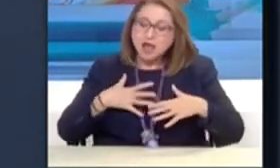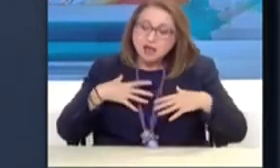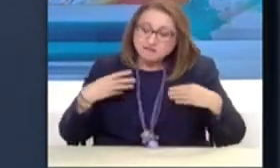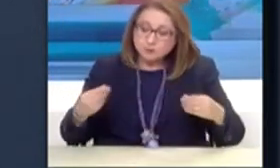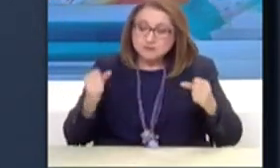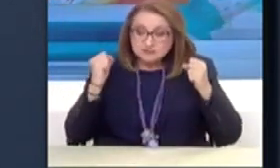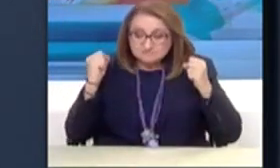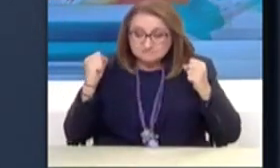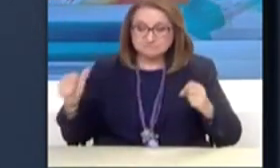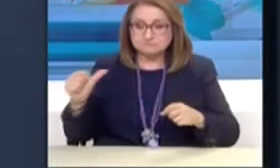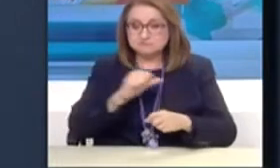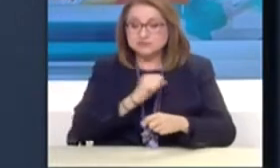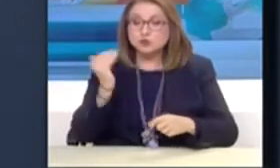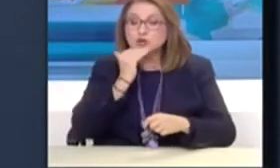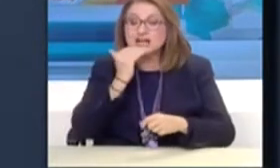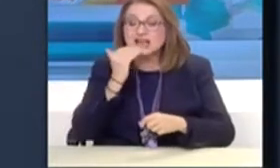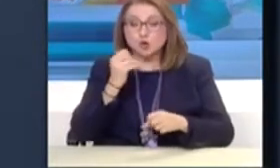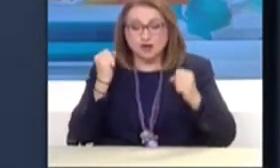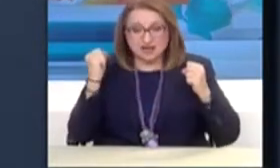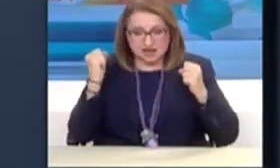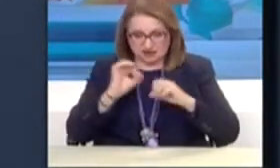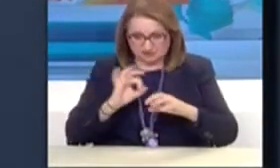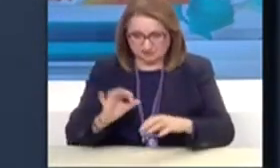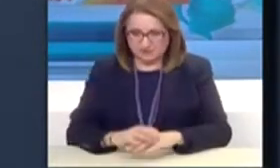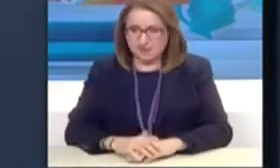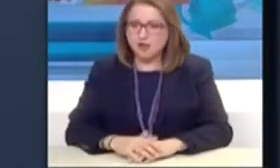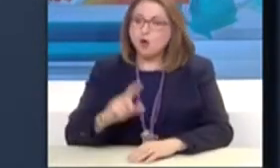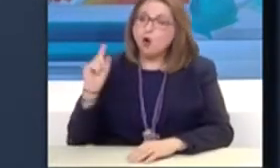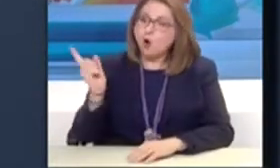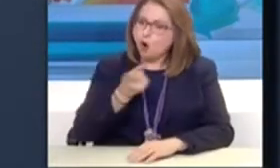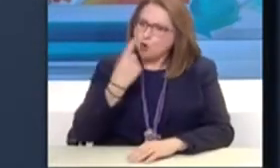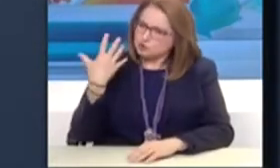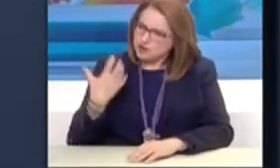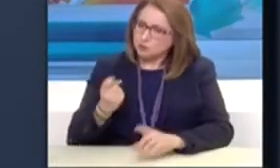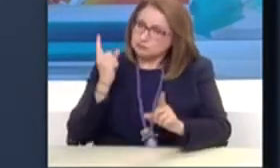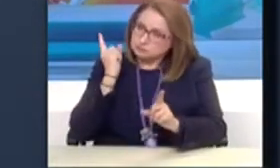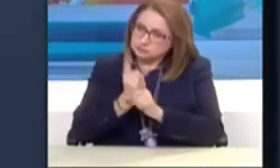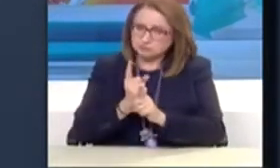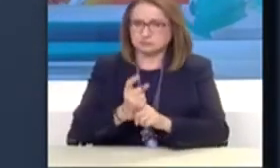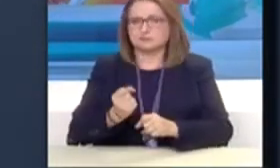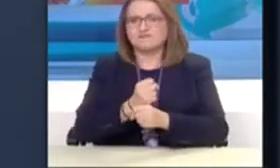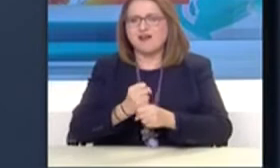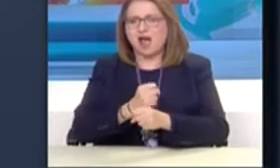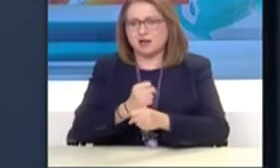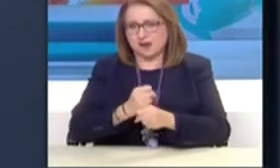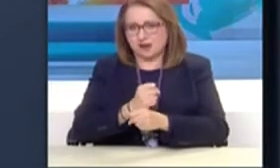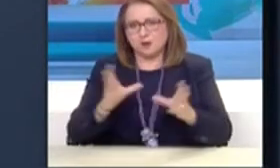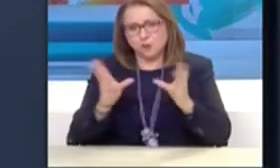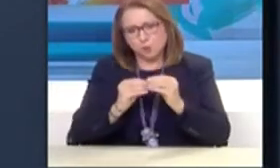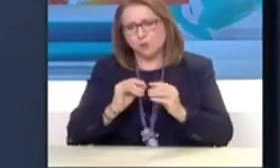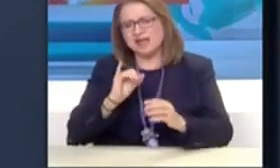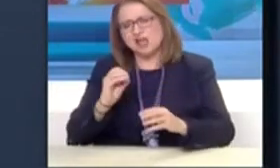μας γρήγορη ανάρρωση. Όλοι τους παίρνουν ειδική αντιϊκή θεραπεία.